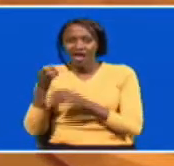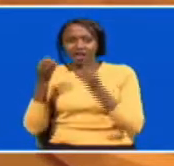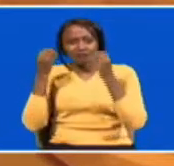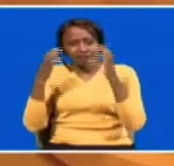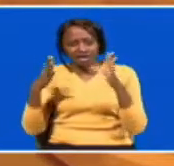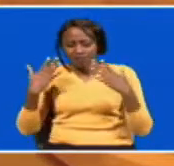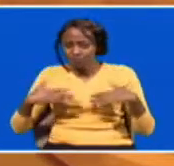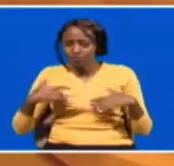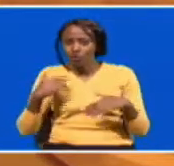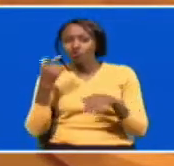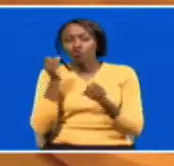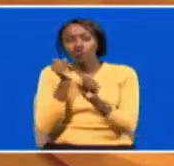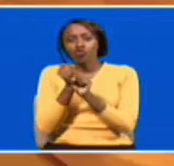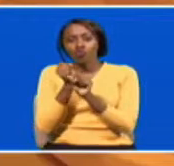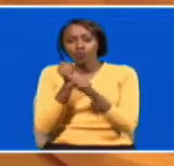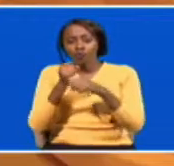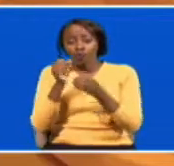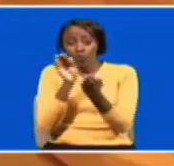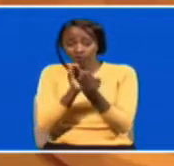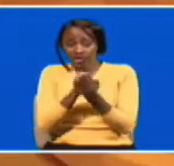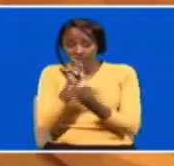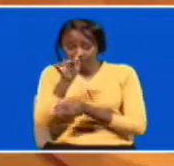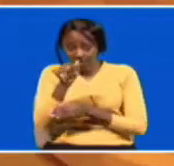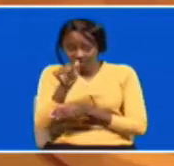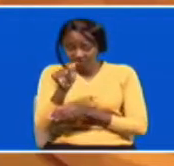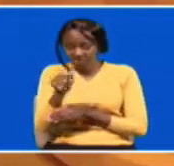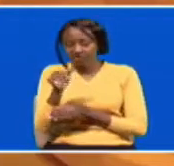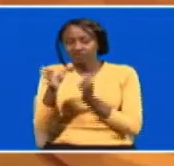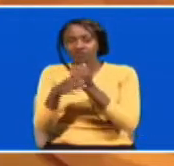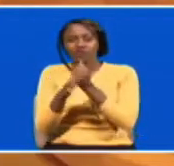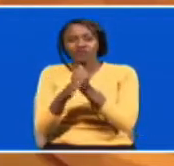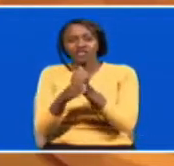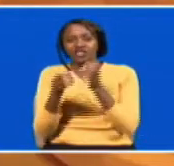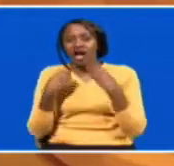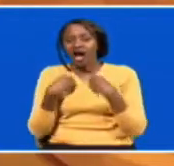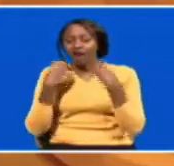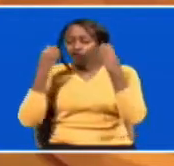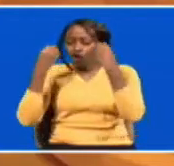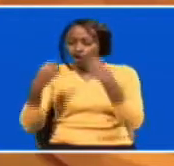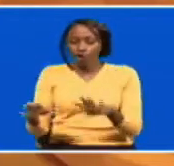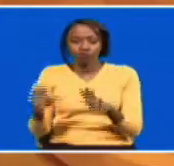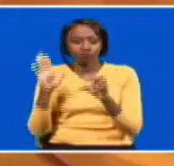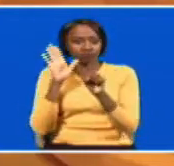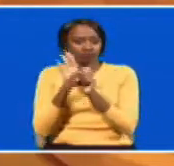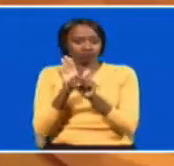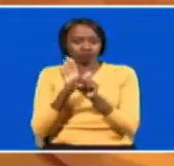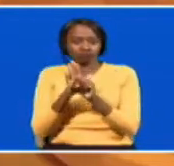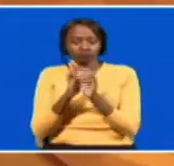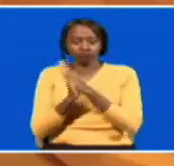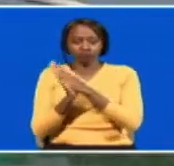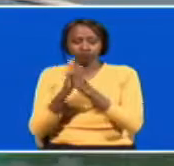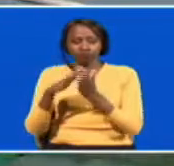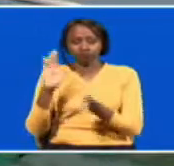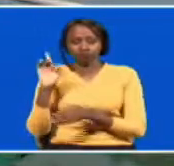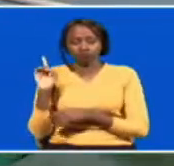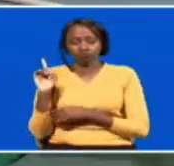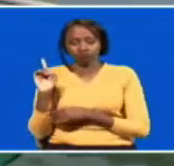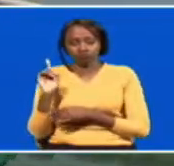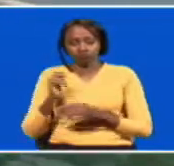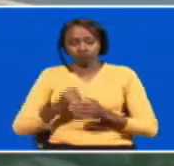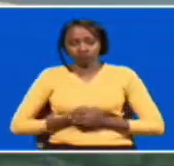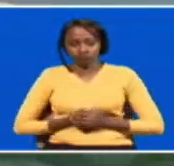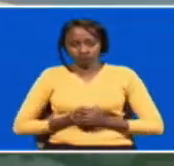wafugaji waliowekeza pakubwa katika biashara hiyo kwa hasara kubwa. Bramwell Bwire na taarifa zaidi.